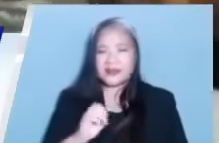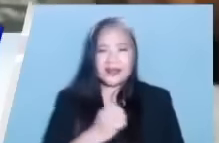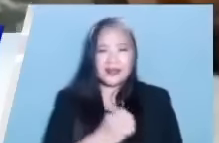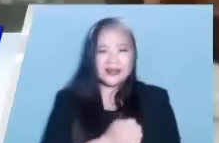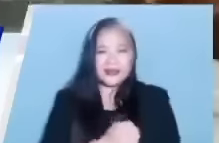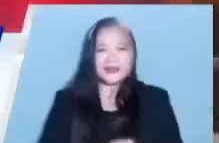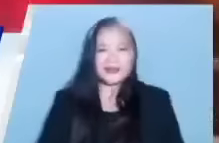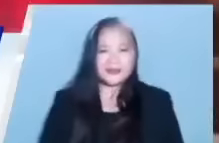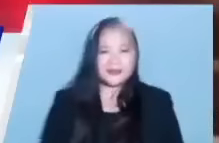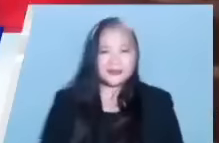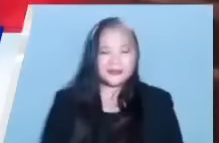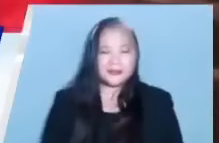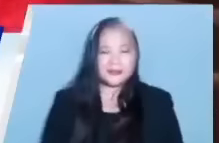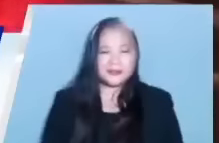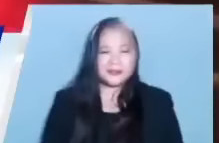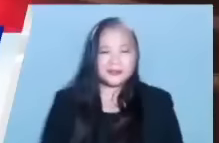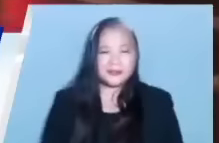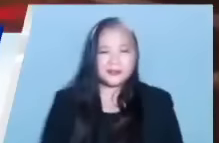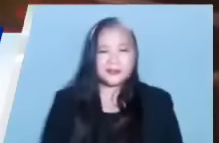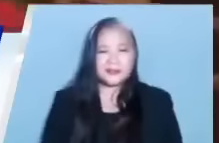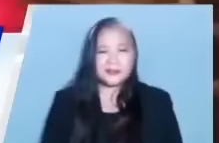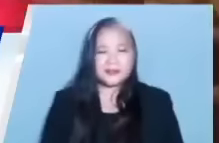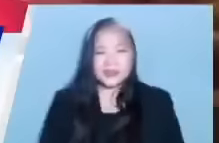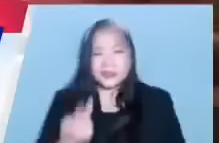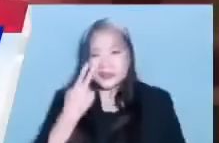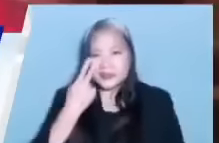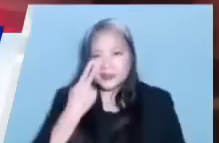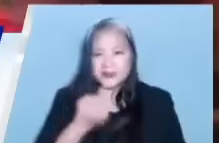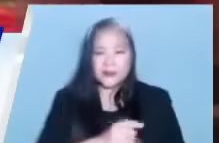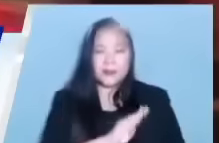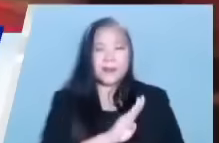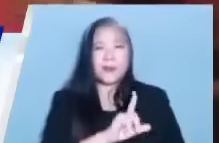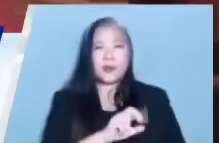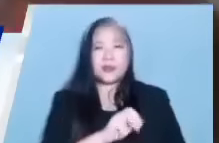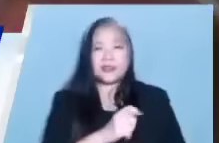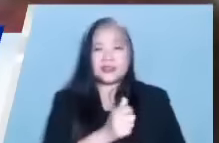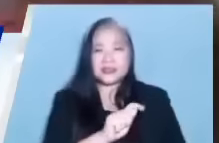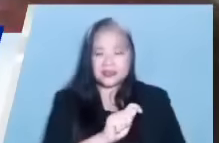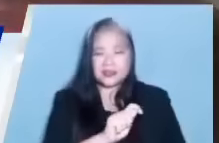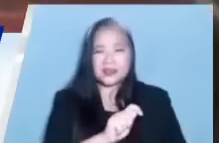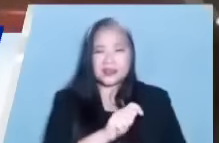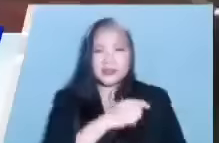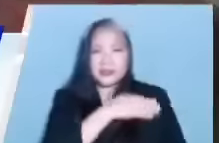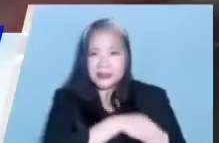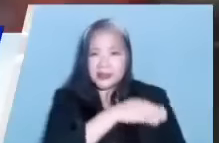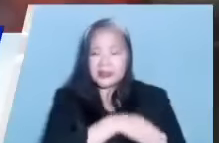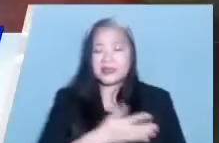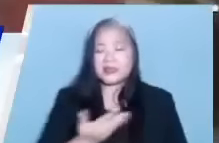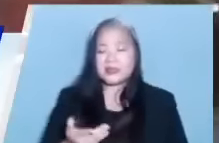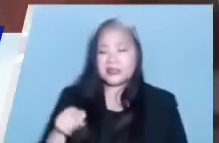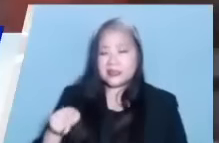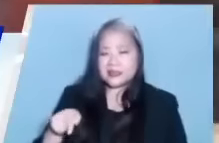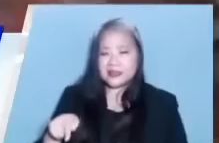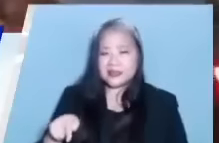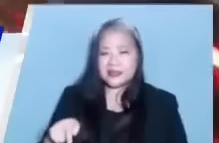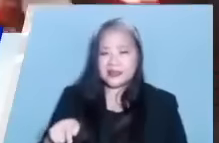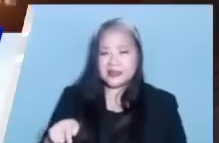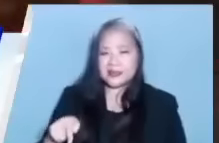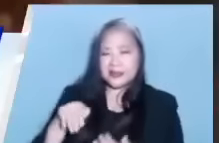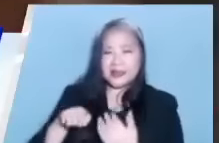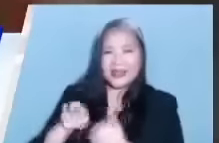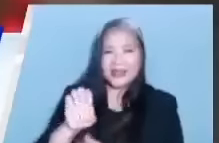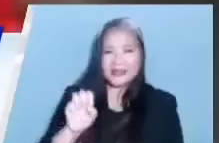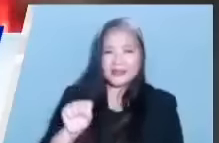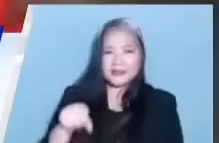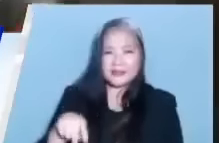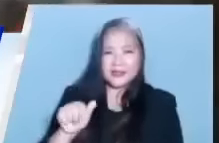dito, medyo mabigat naman yung mga galing Blooming Trip na mag-join dito sa may traffic flow sa may Espanya. So wala, ano talaga,